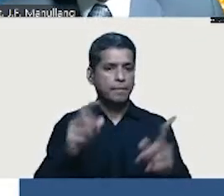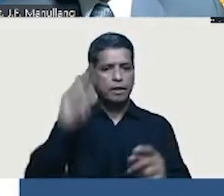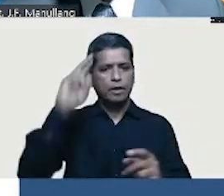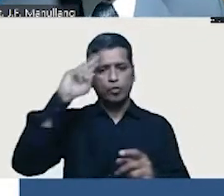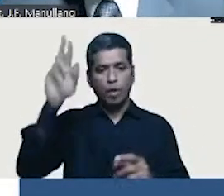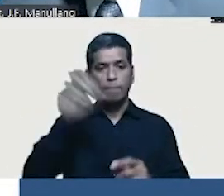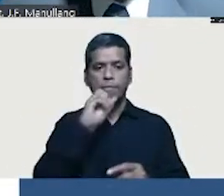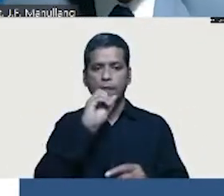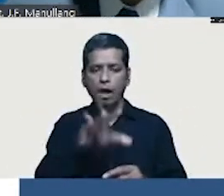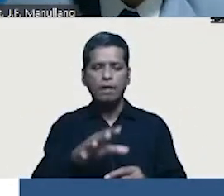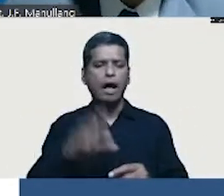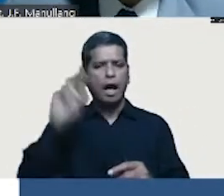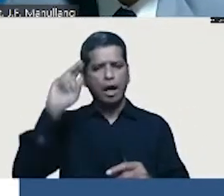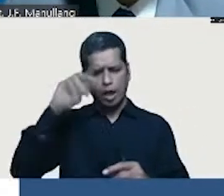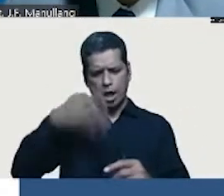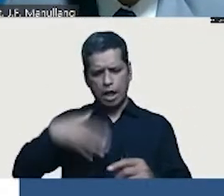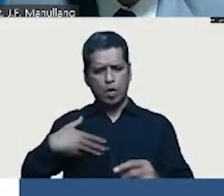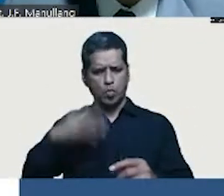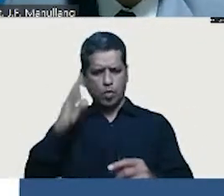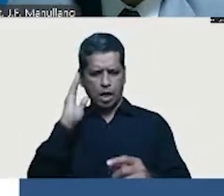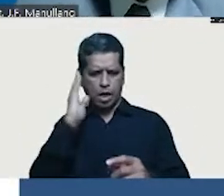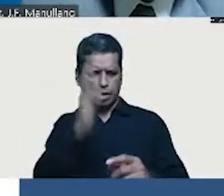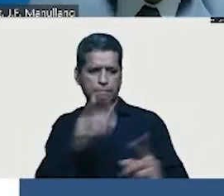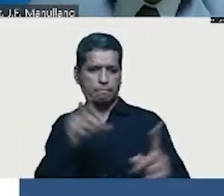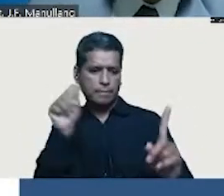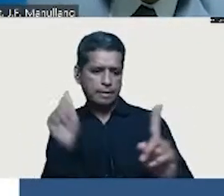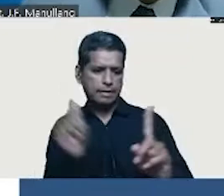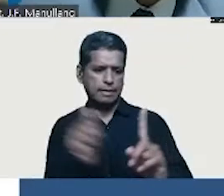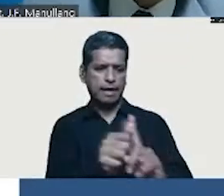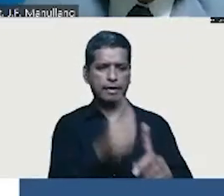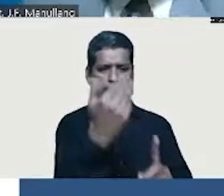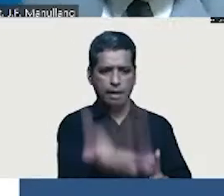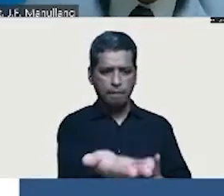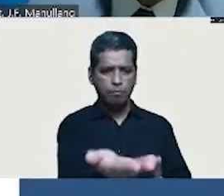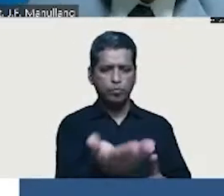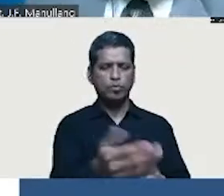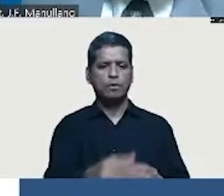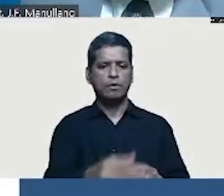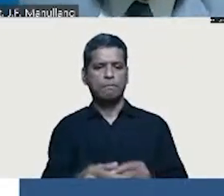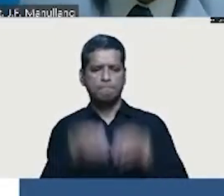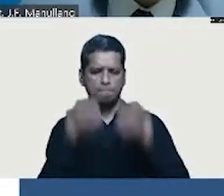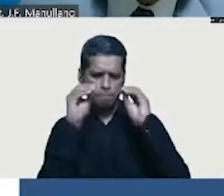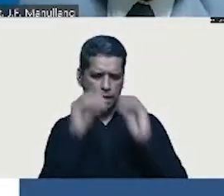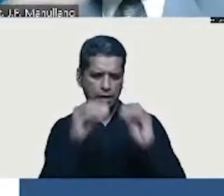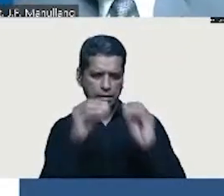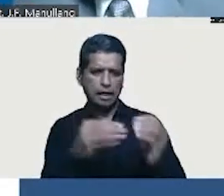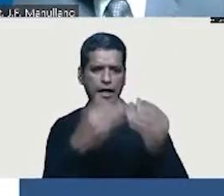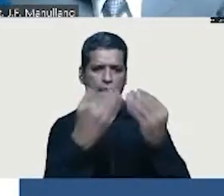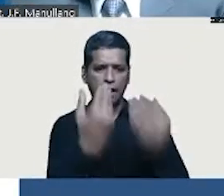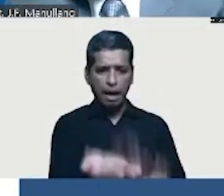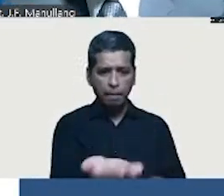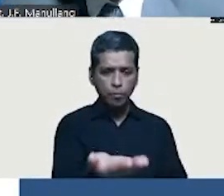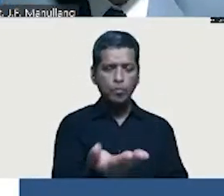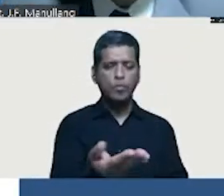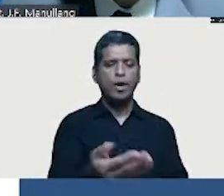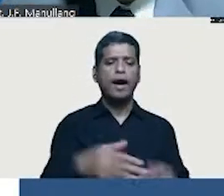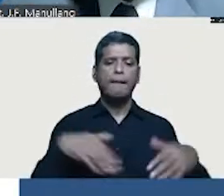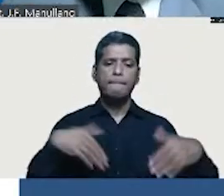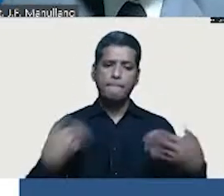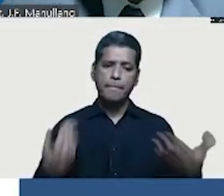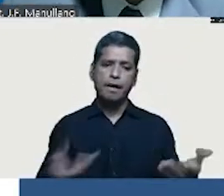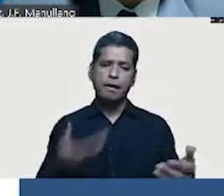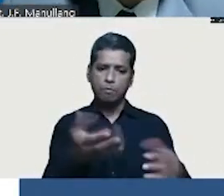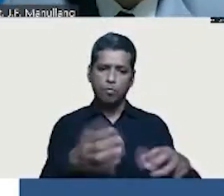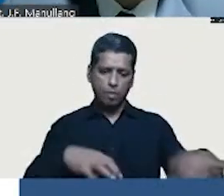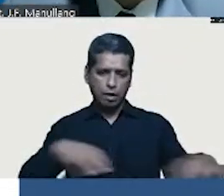Biasanya apa Hai ah menyertai lidahnya mengajar engkau apa yang harus kukatakan jadi